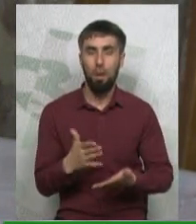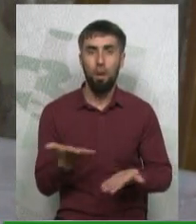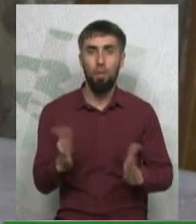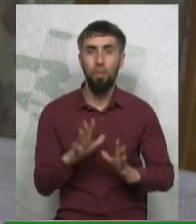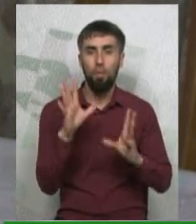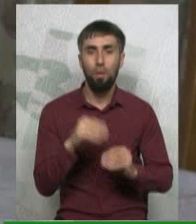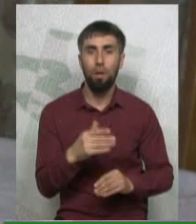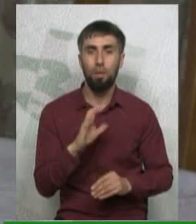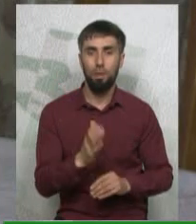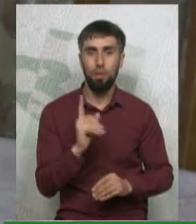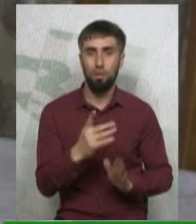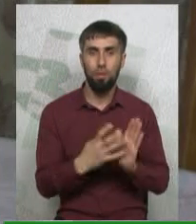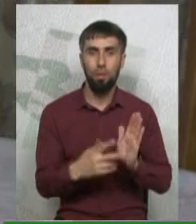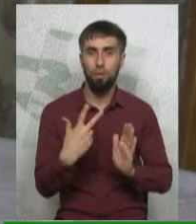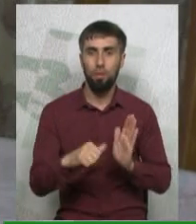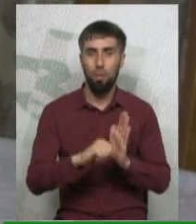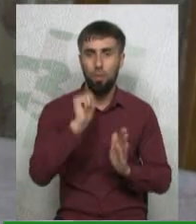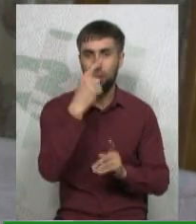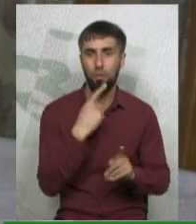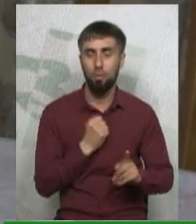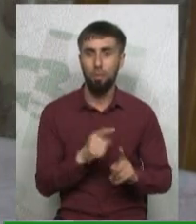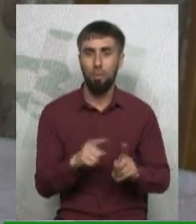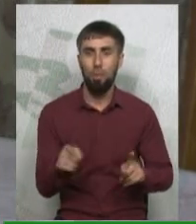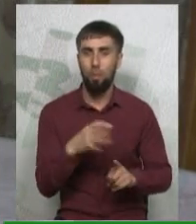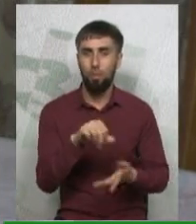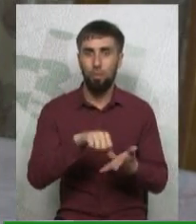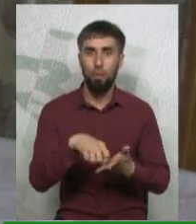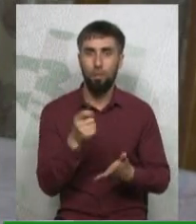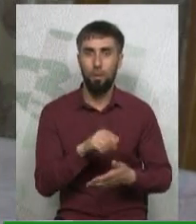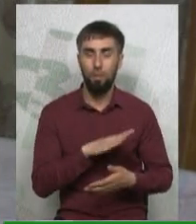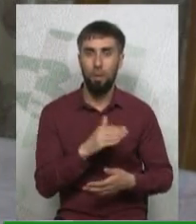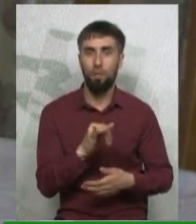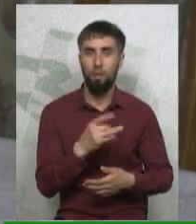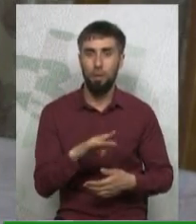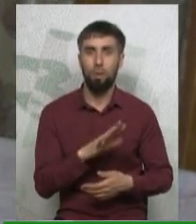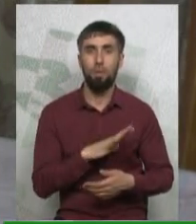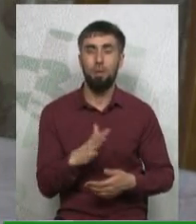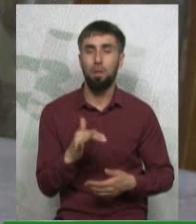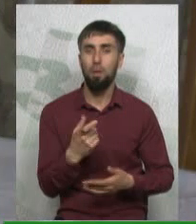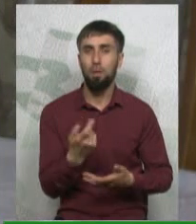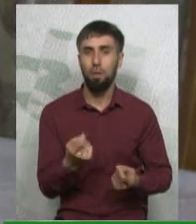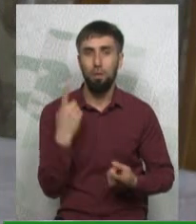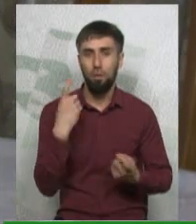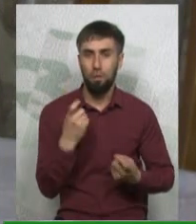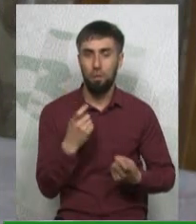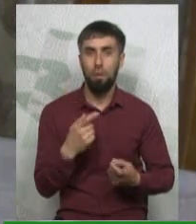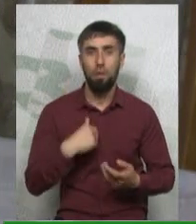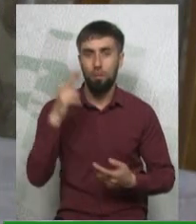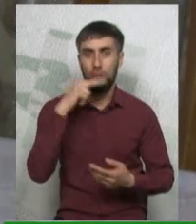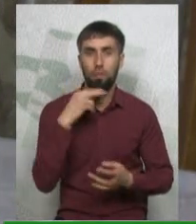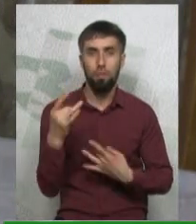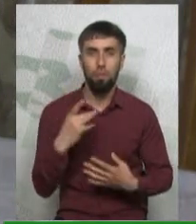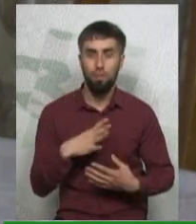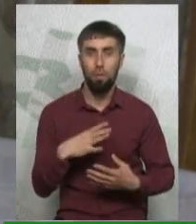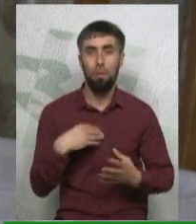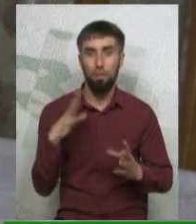с 36-го года, мы так по 20 же, так по 20 же, так по цена. Я насколько мне цыгашар хадуцы же, сауда садуцы